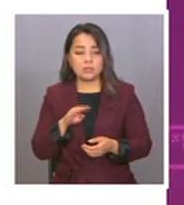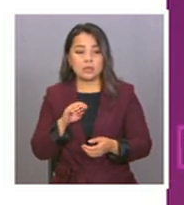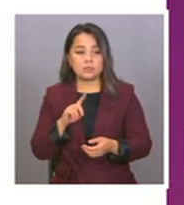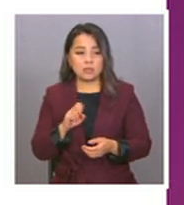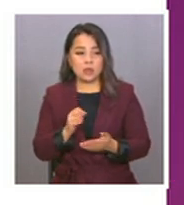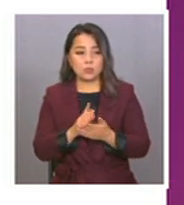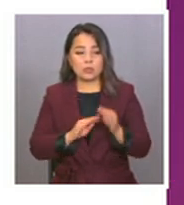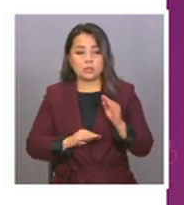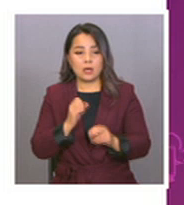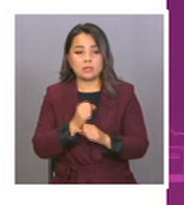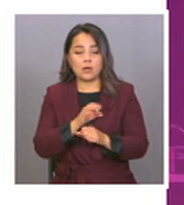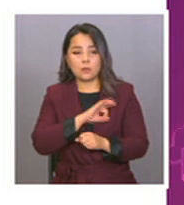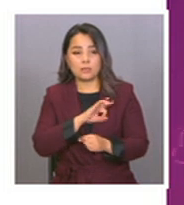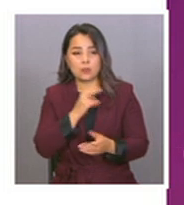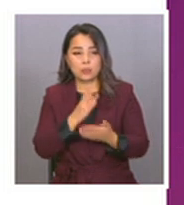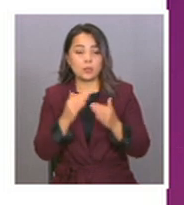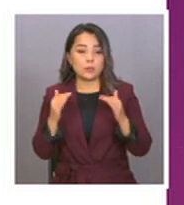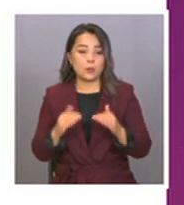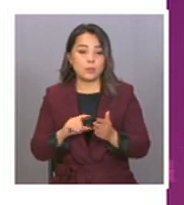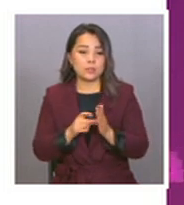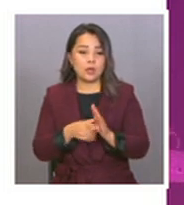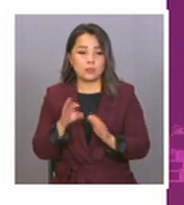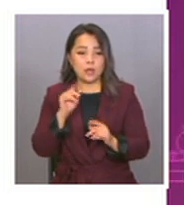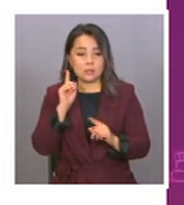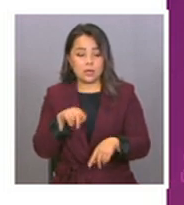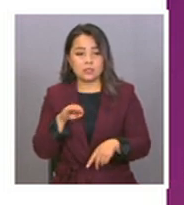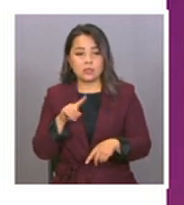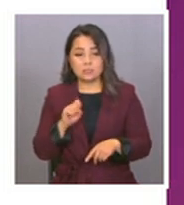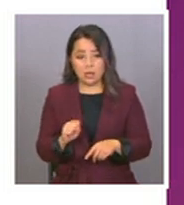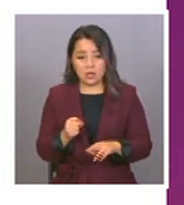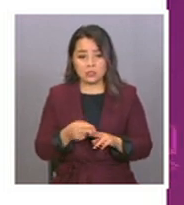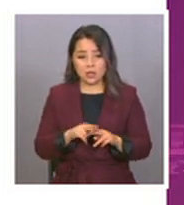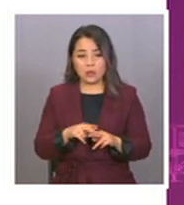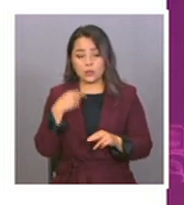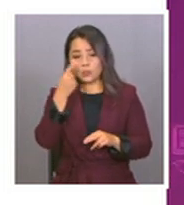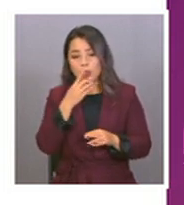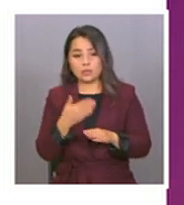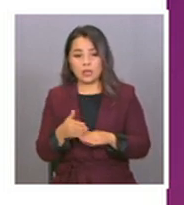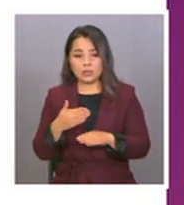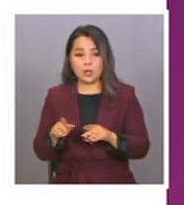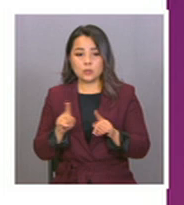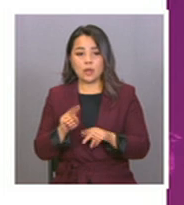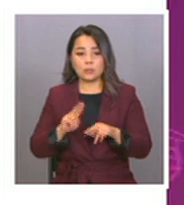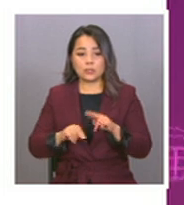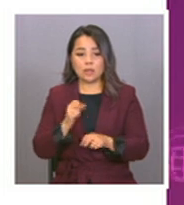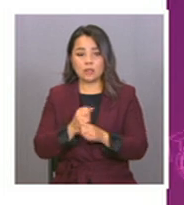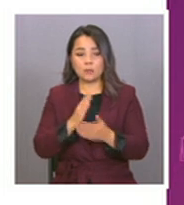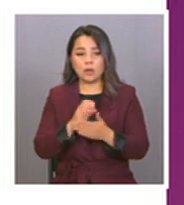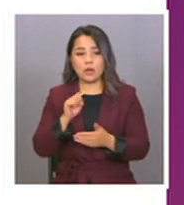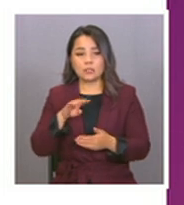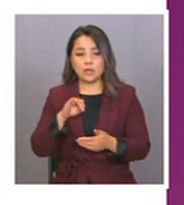қолданылады. Төменгі сыныптардан білетіндей, теза дегеніміз түрге берілетін сипаттама, ал антитеза